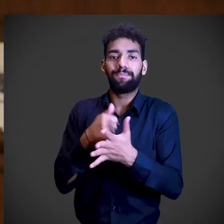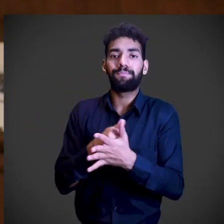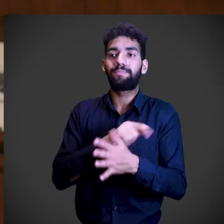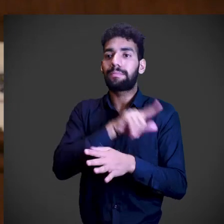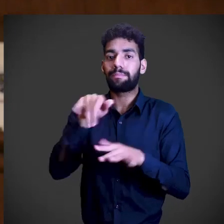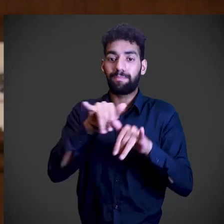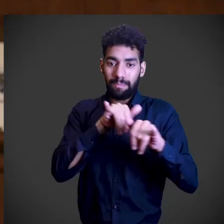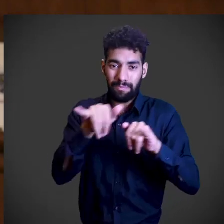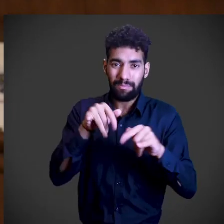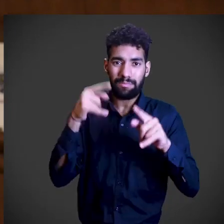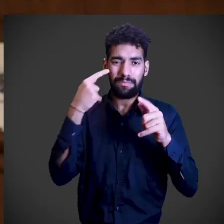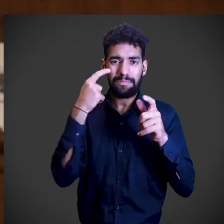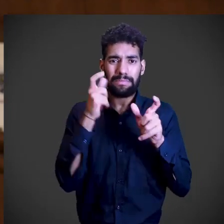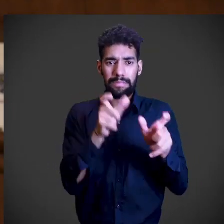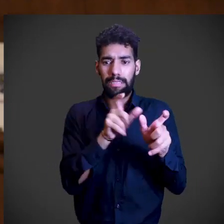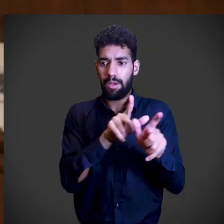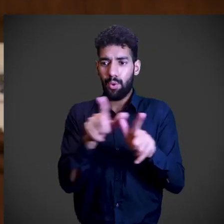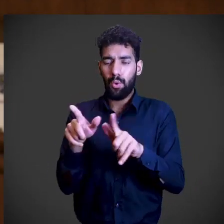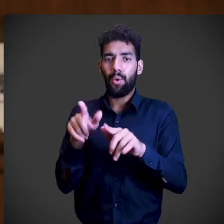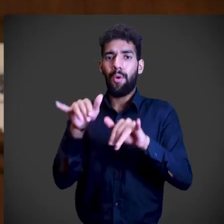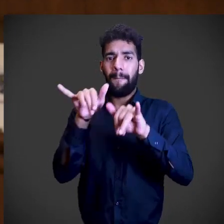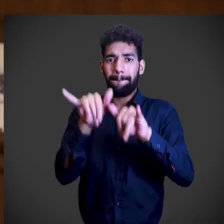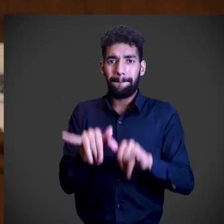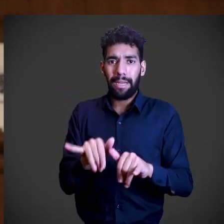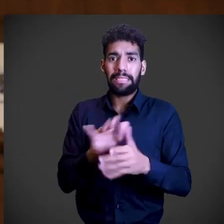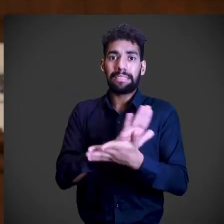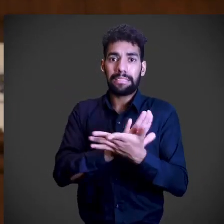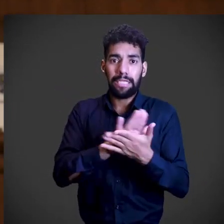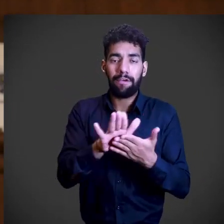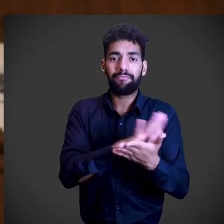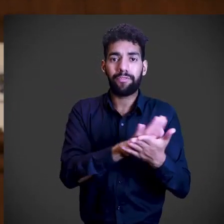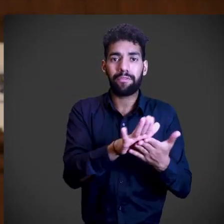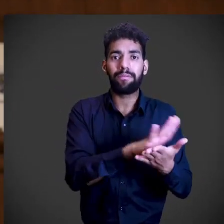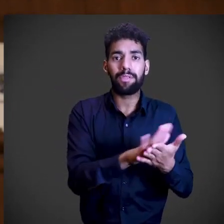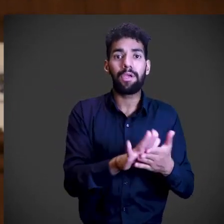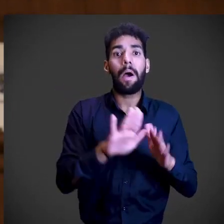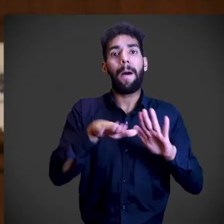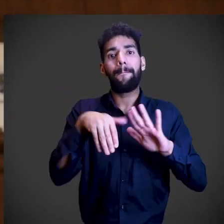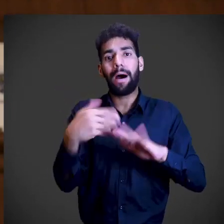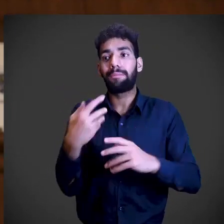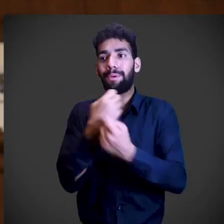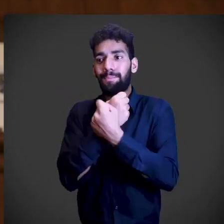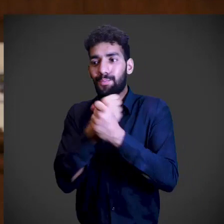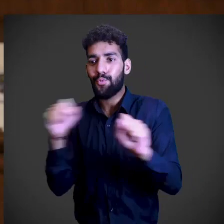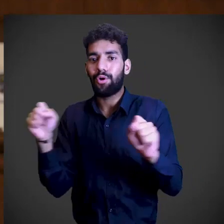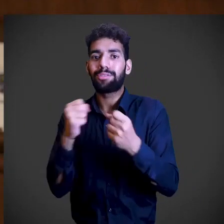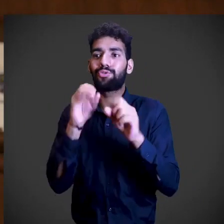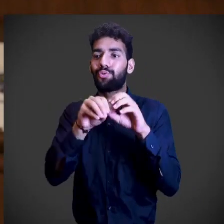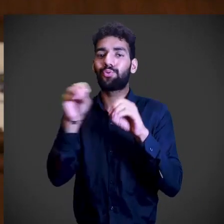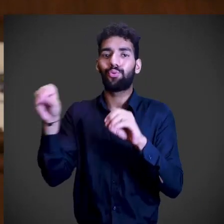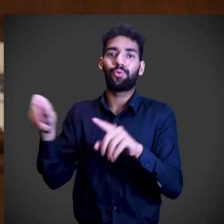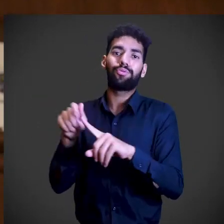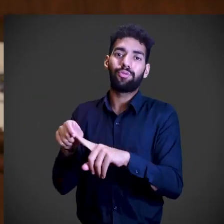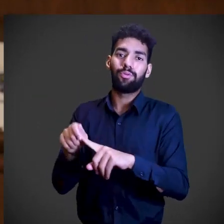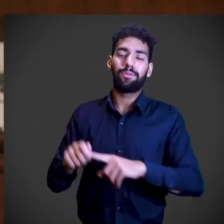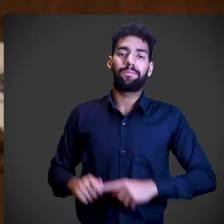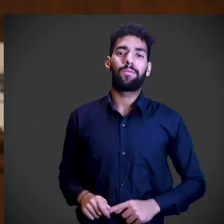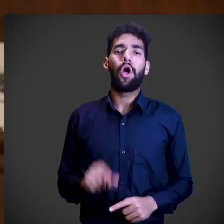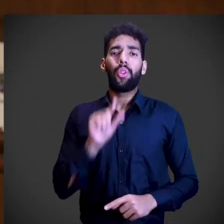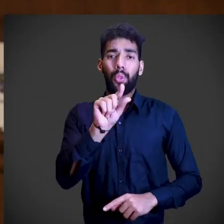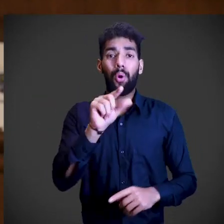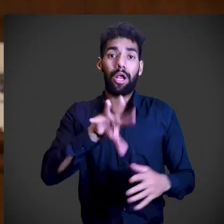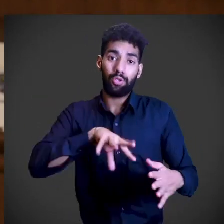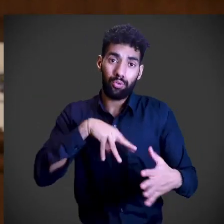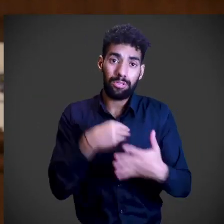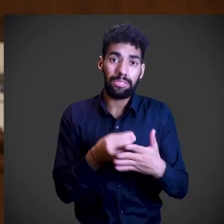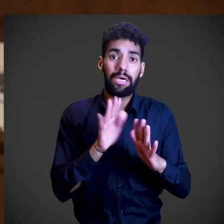रखेंगे, जितने ज़्यादा आप उस पर रिस्ट्रिक्शन रखेंगे, तो उतना ही आपको इंडस्ट्री को प्रोटेक्ट करेंगे। उसके कुछ फ़ायदे भी हैं कि पहले जब